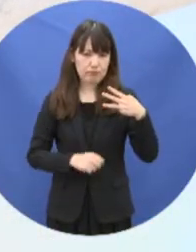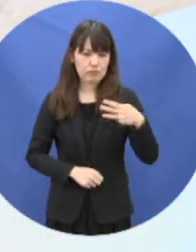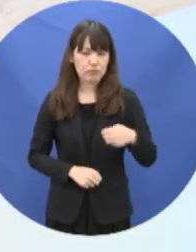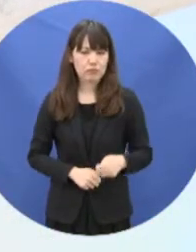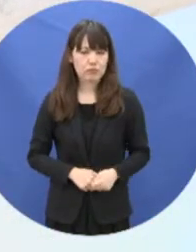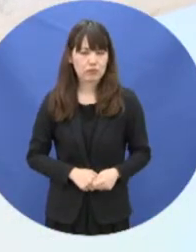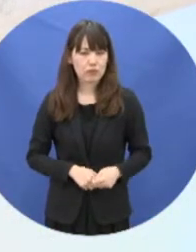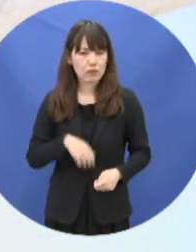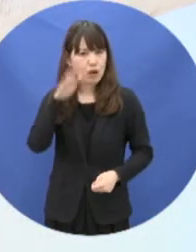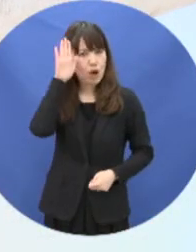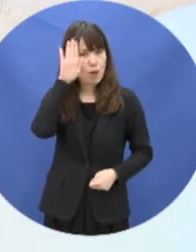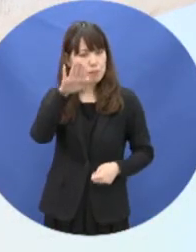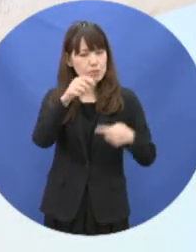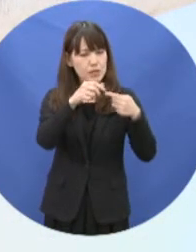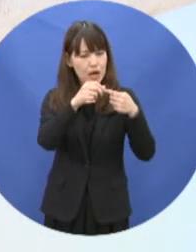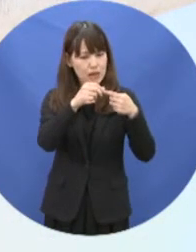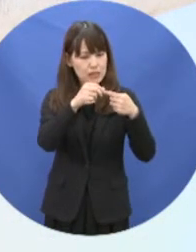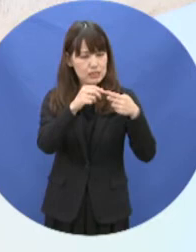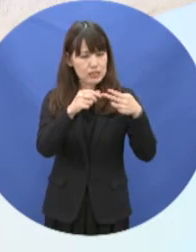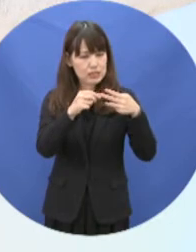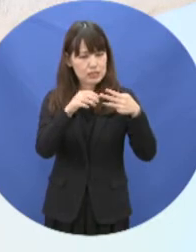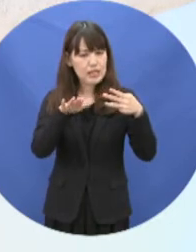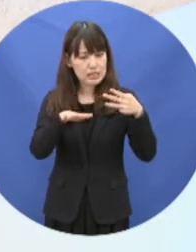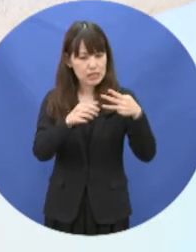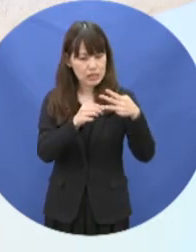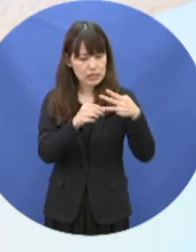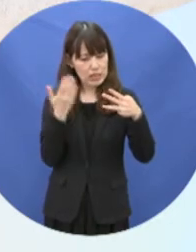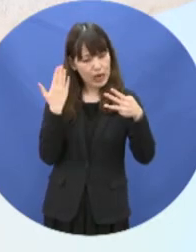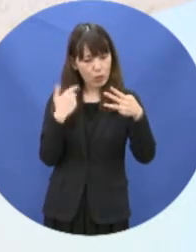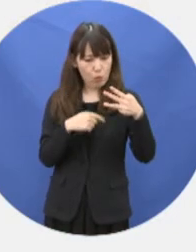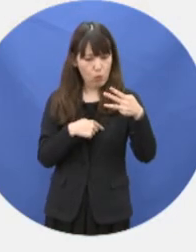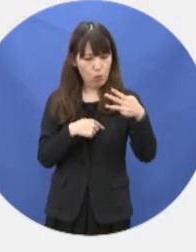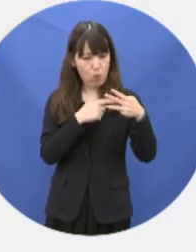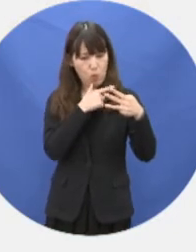っき未来と現在で後ろ側が過去、 はい、